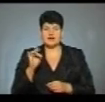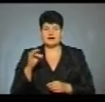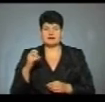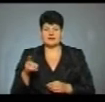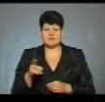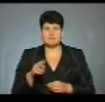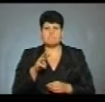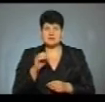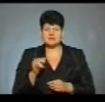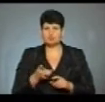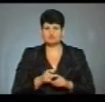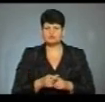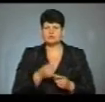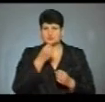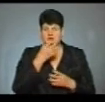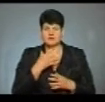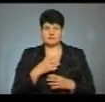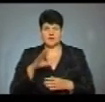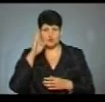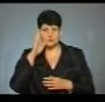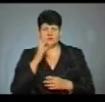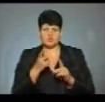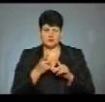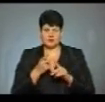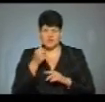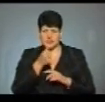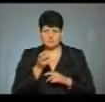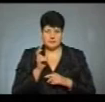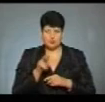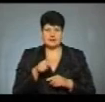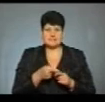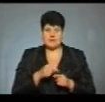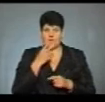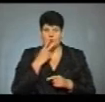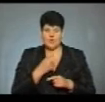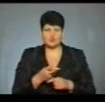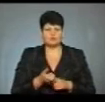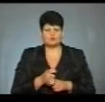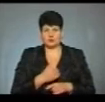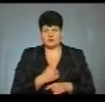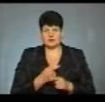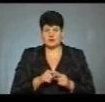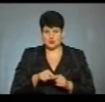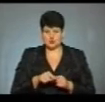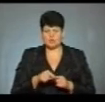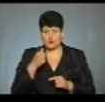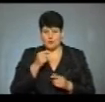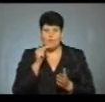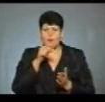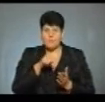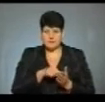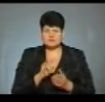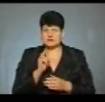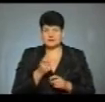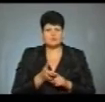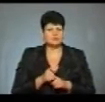дуже позитивний хлопчик. Я вже другий рік відвідую цей інклюзивний показ і дуже хотіла цього року теж попасти. Дитина